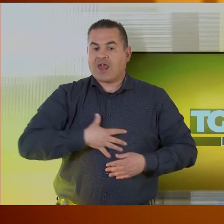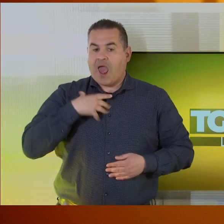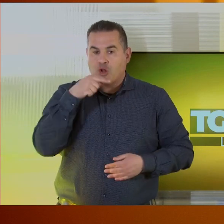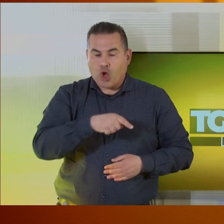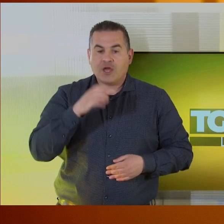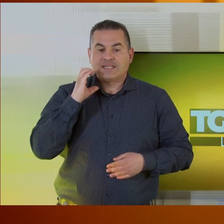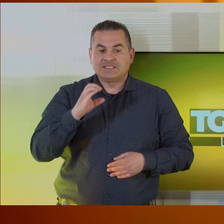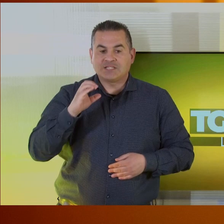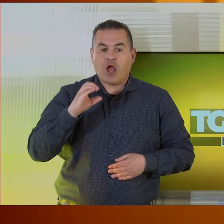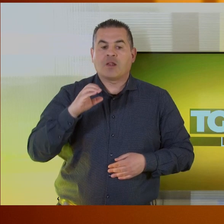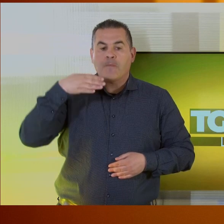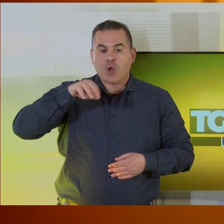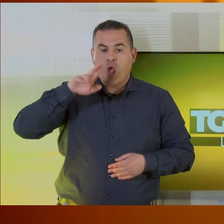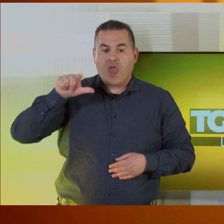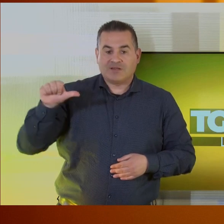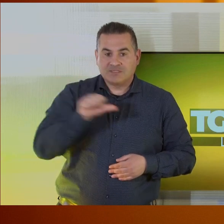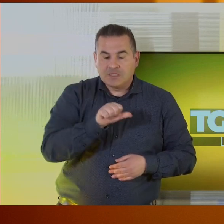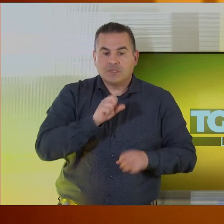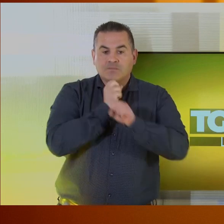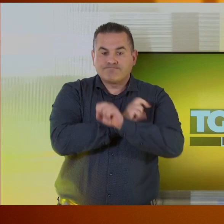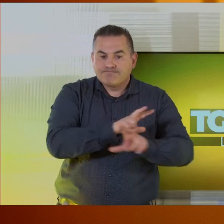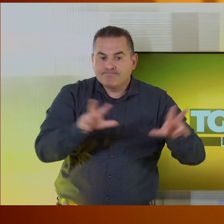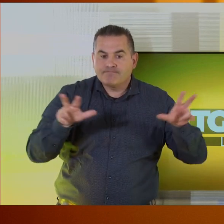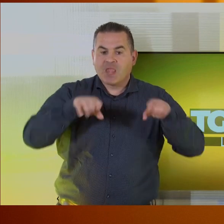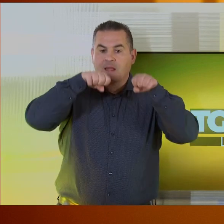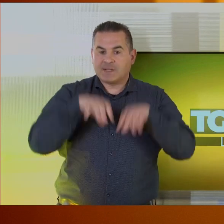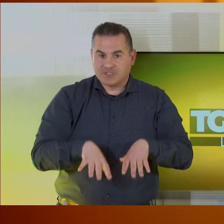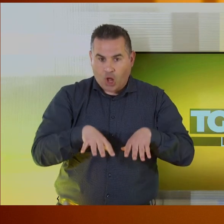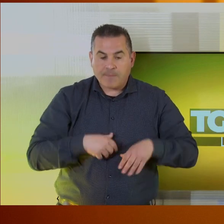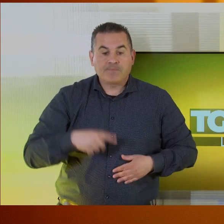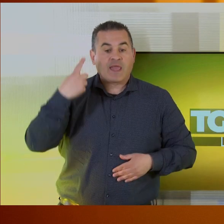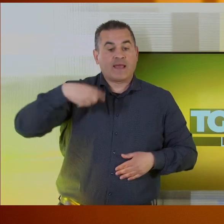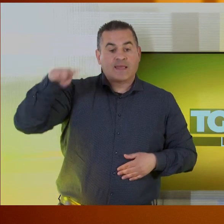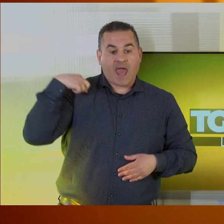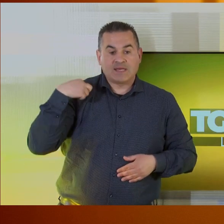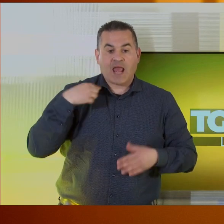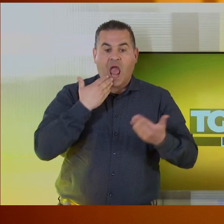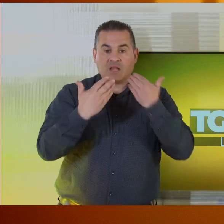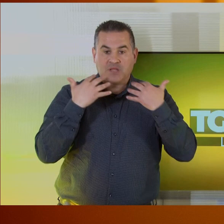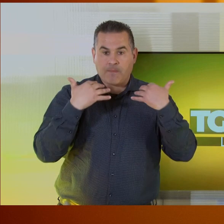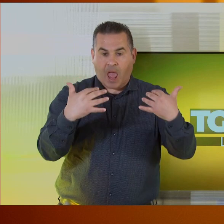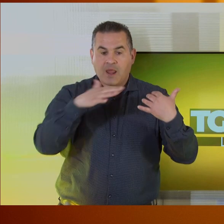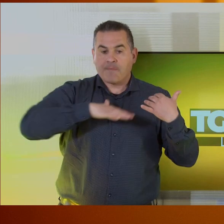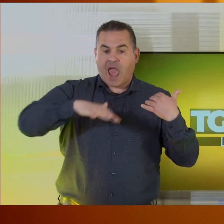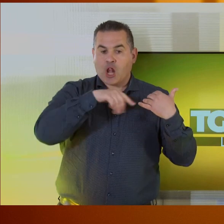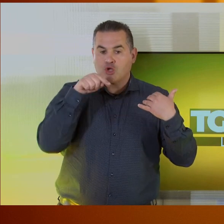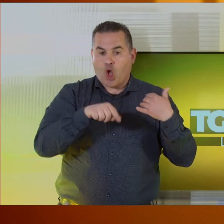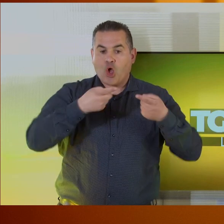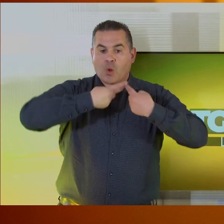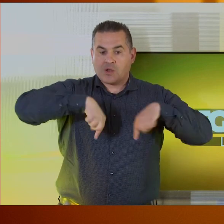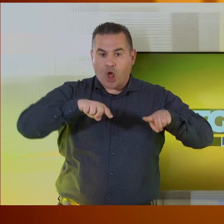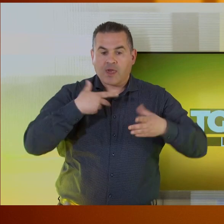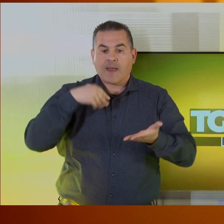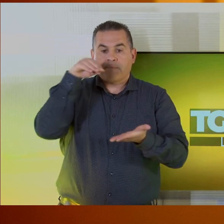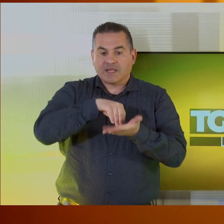piccole imbarcazioni possano esercitare il diritto alla pesca nell'area. Qualora non venisse accettata la risoluzione, hanno annunciato che non